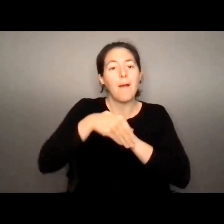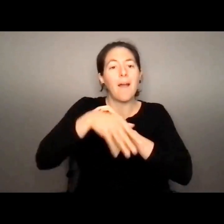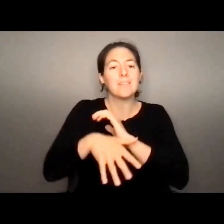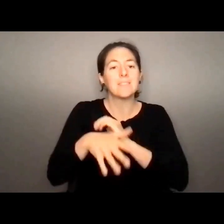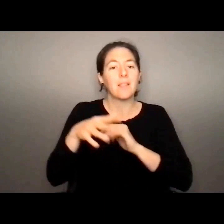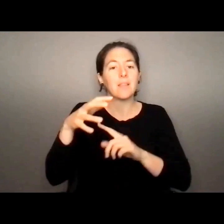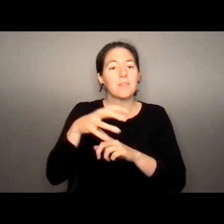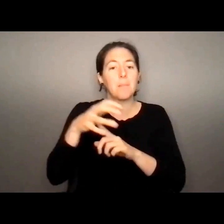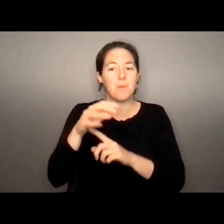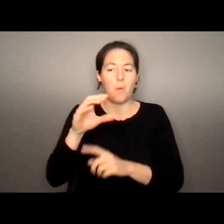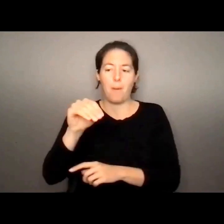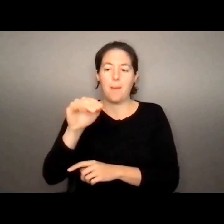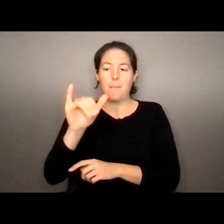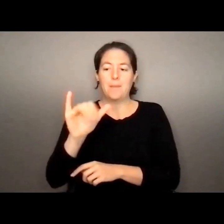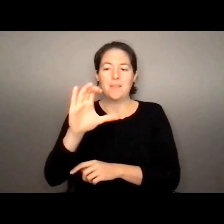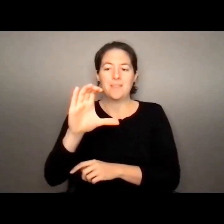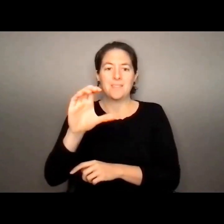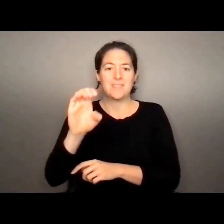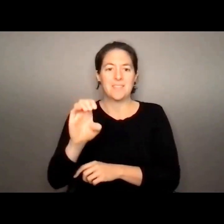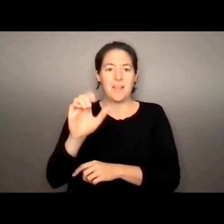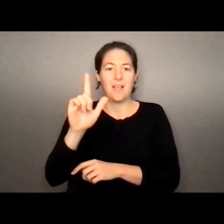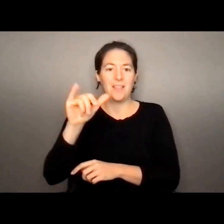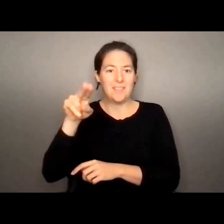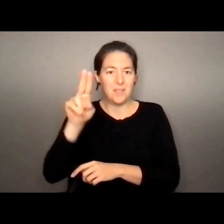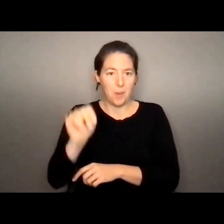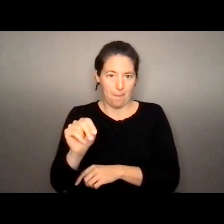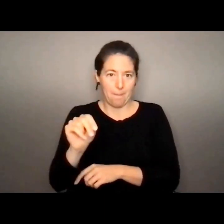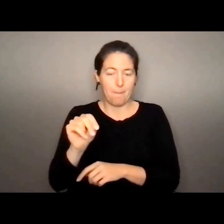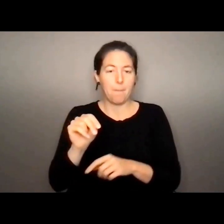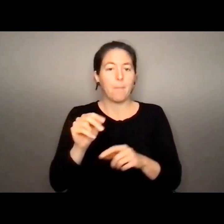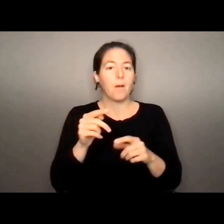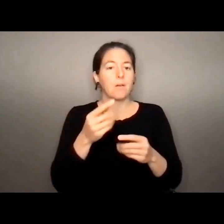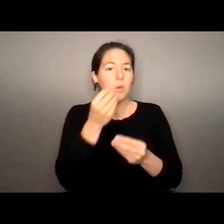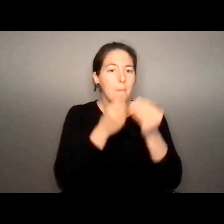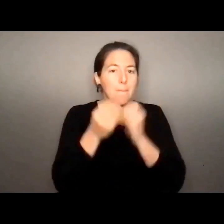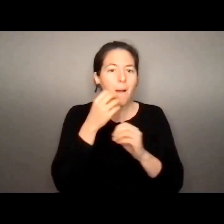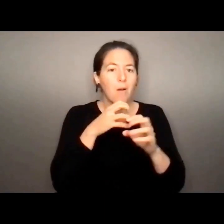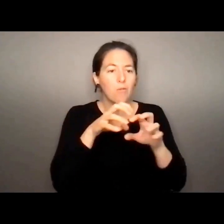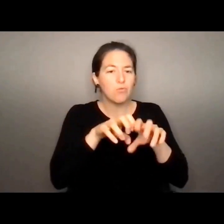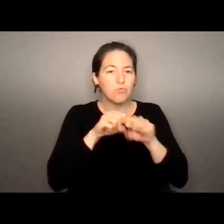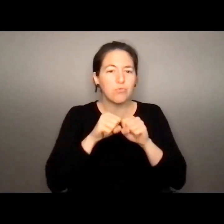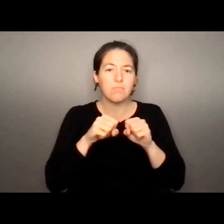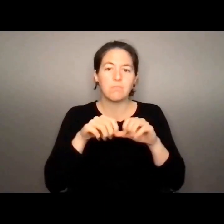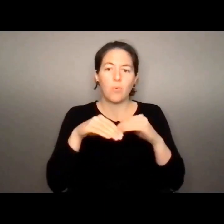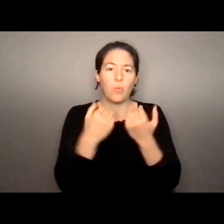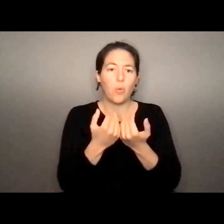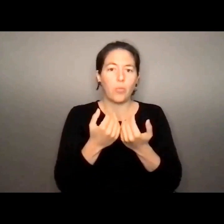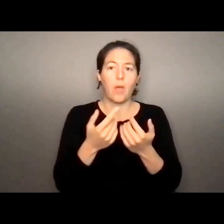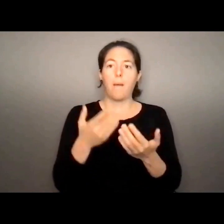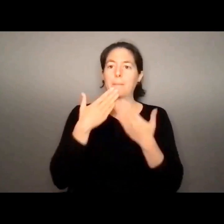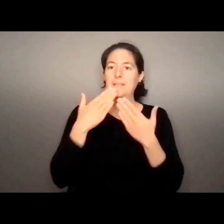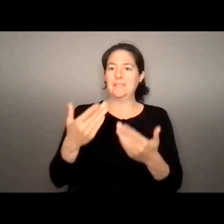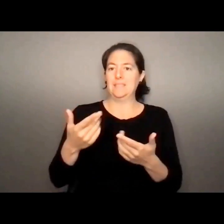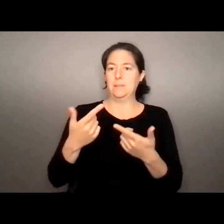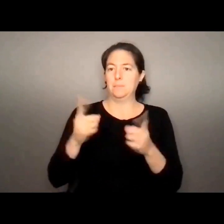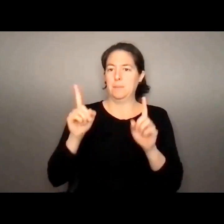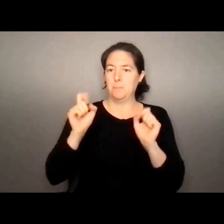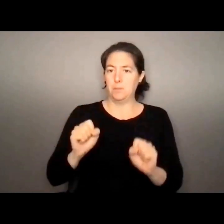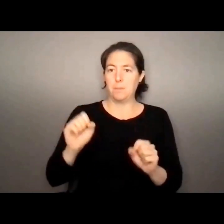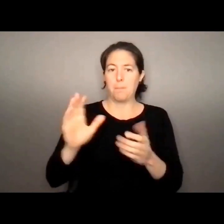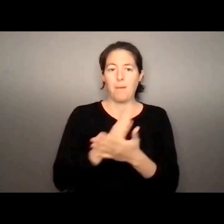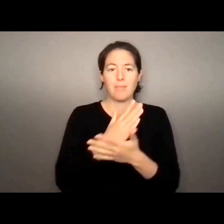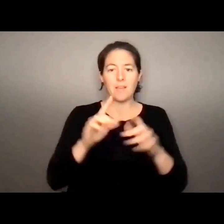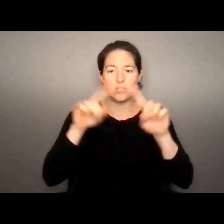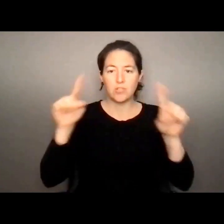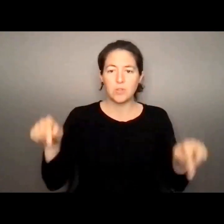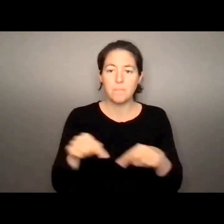s'est déployée à même la nourriture. Donc, le marc de café, les feuilles de thé, des choses comme ça. Merci beaucoup. Puis juste pour montrer